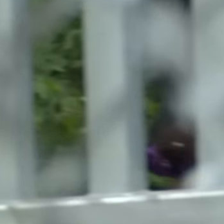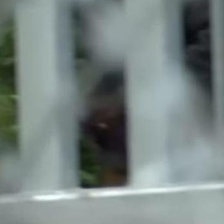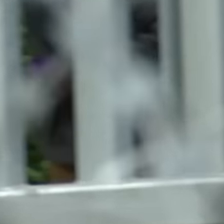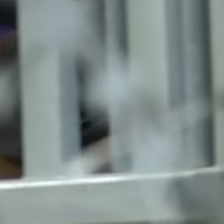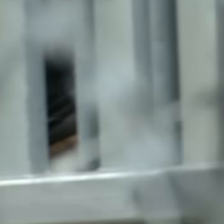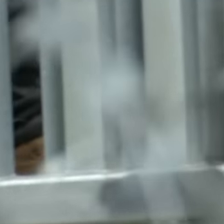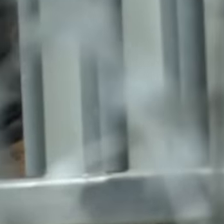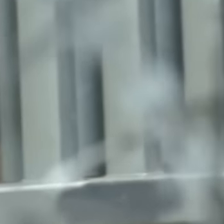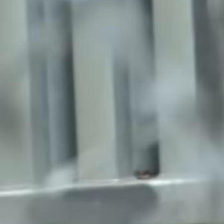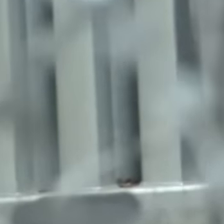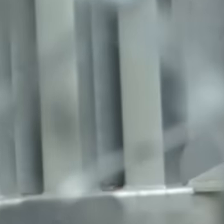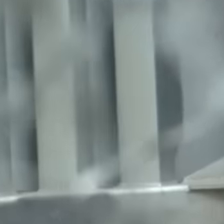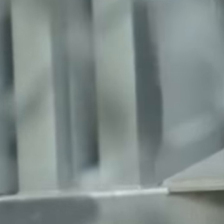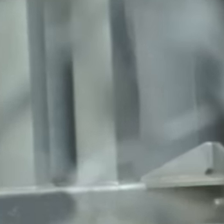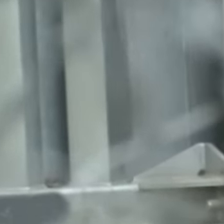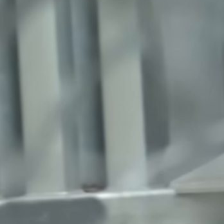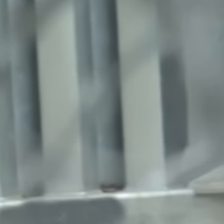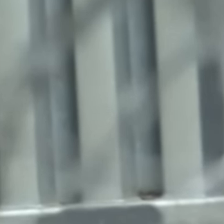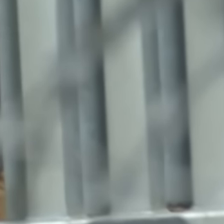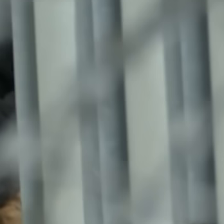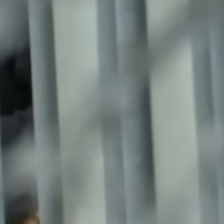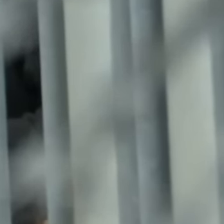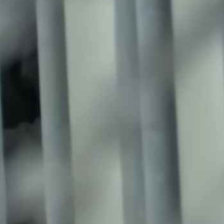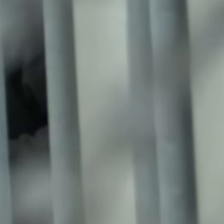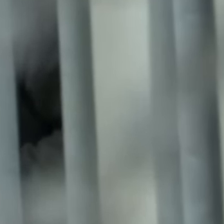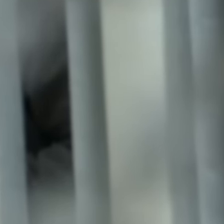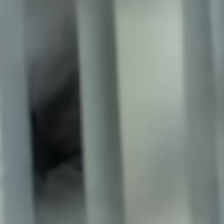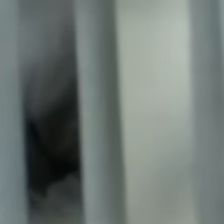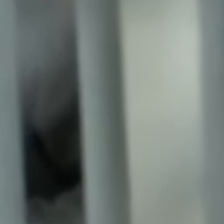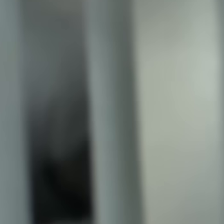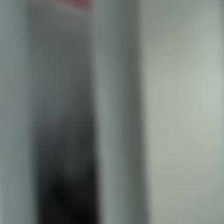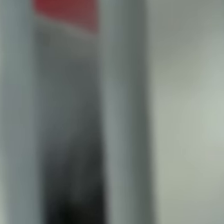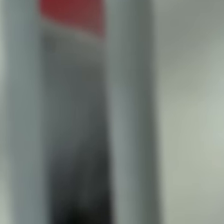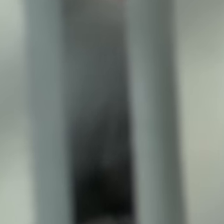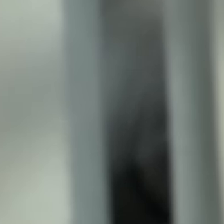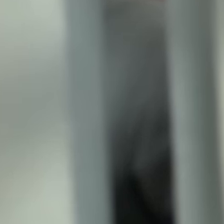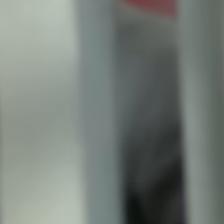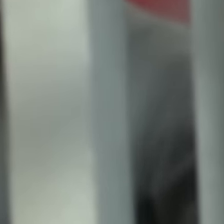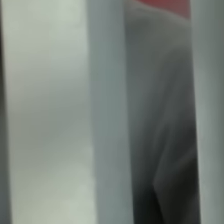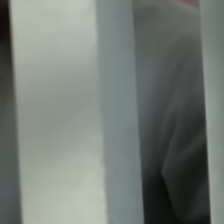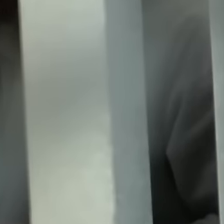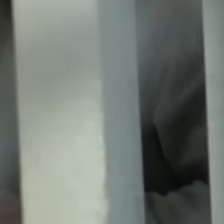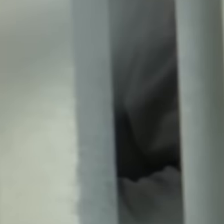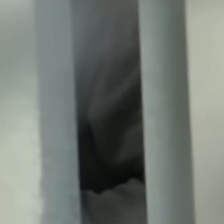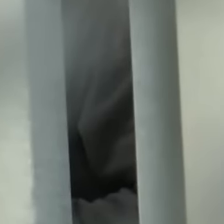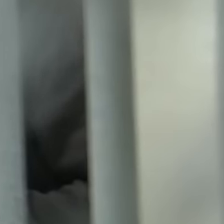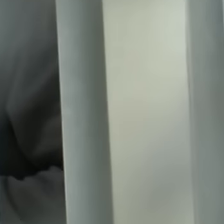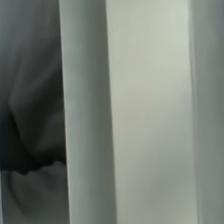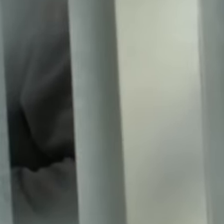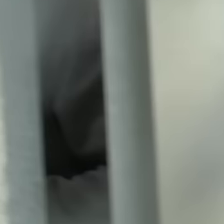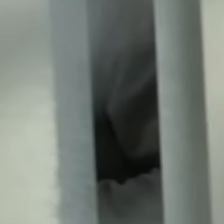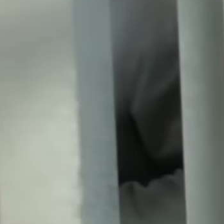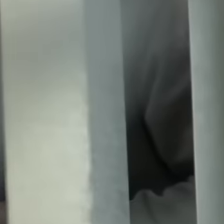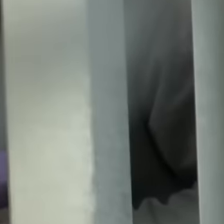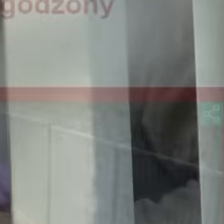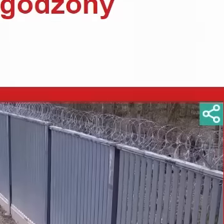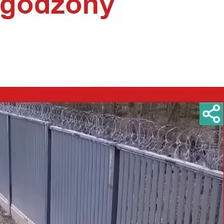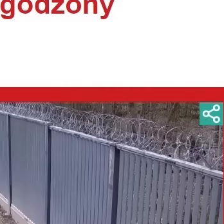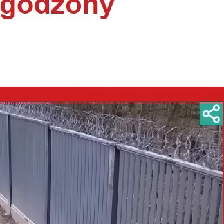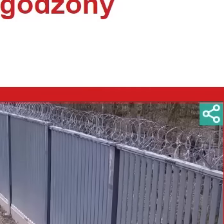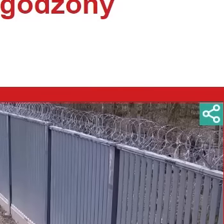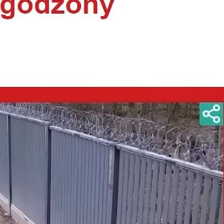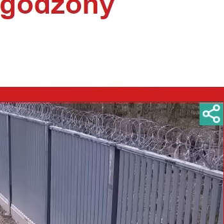jeśli brakuje morale. No i teraz pytanie o to, jak czują się nasi żołnierze, nasi obrońcy granic w kontekście tych